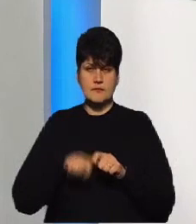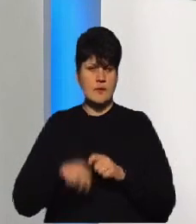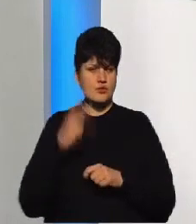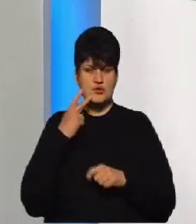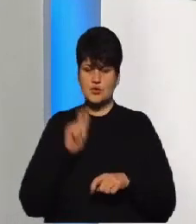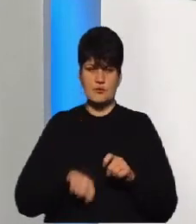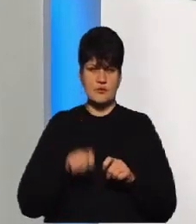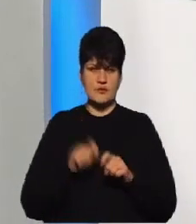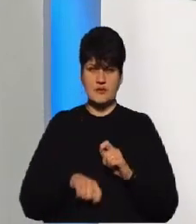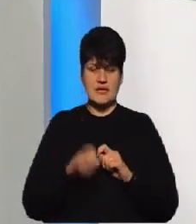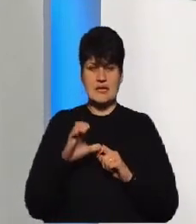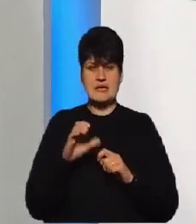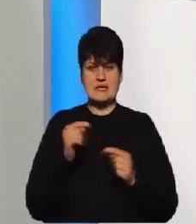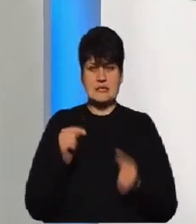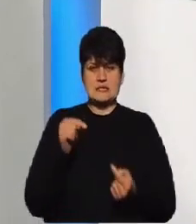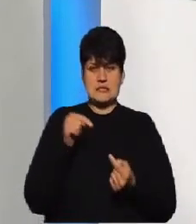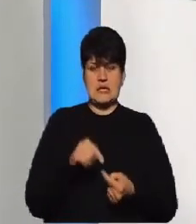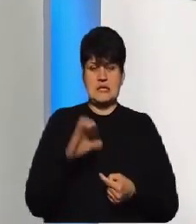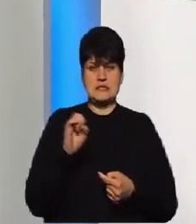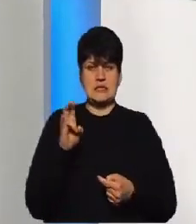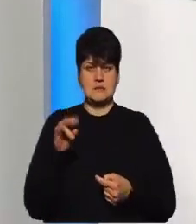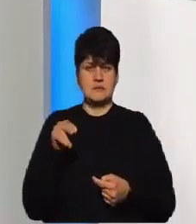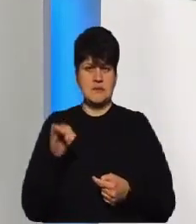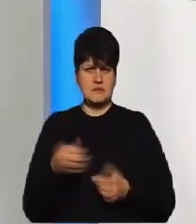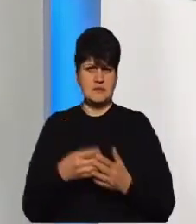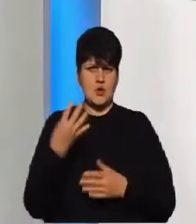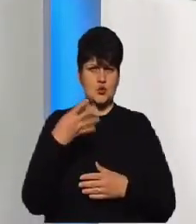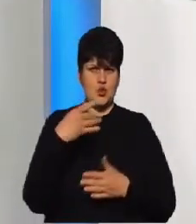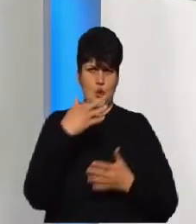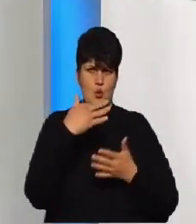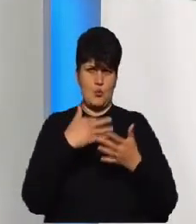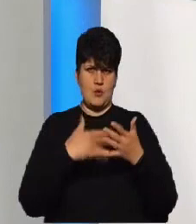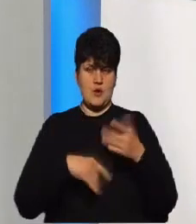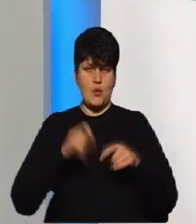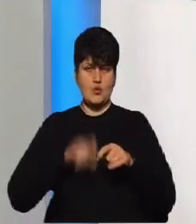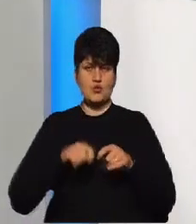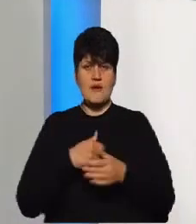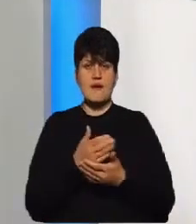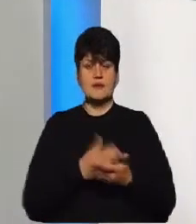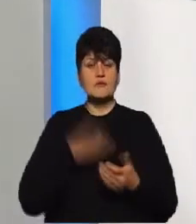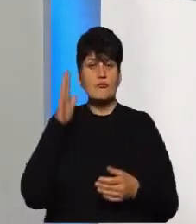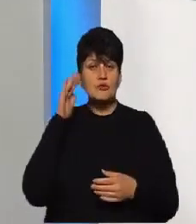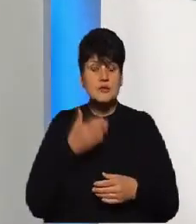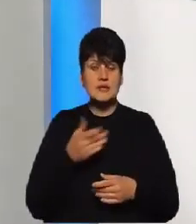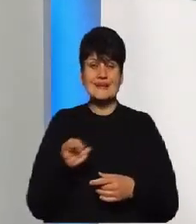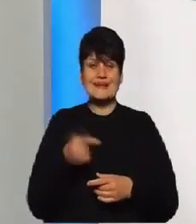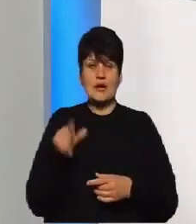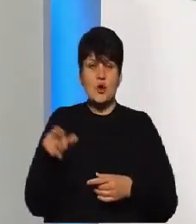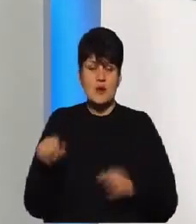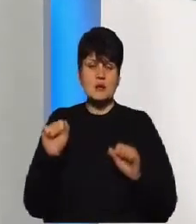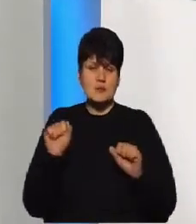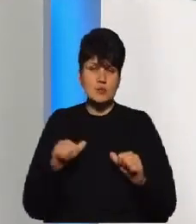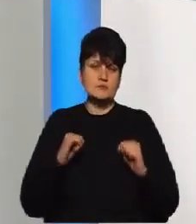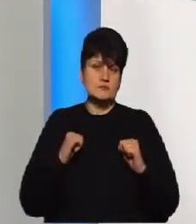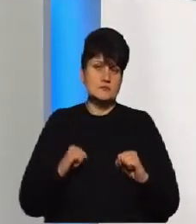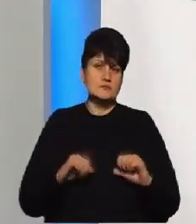санпіну, там близько 40 показників контролюються якості води. Тобто тернополяни можуть її безпечно споживати,